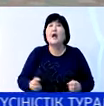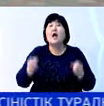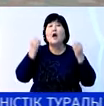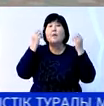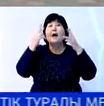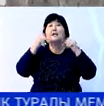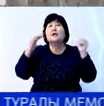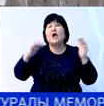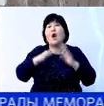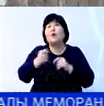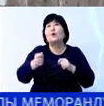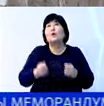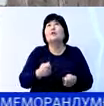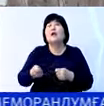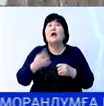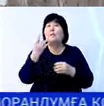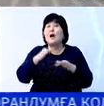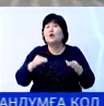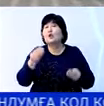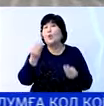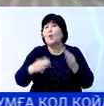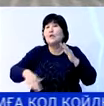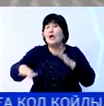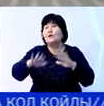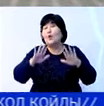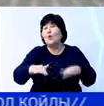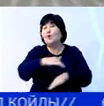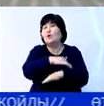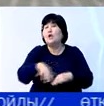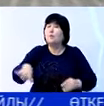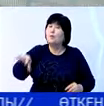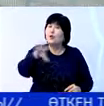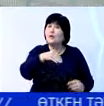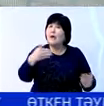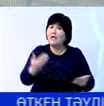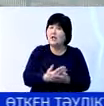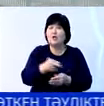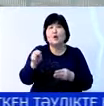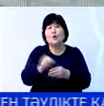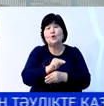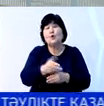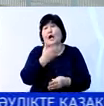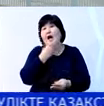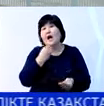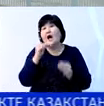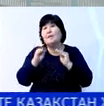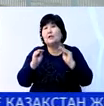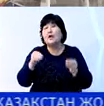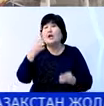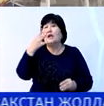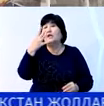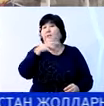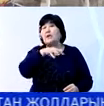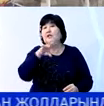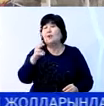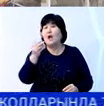сарайы, ауыл әкімдігінің ғимараты, балабақша, ойын алаңы мен орталық көшелер, мұның барлығын жаңарту, жөндеу, абаттандыру жұмыстарына былтыр 45 миллион